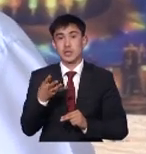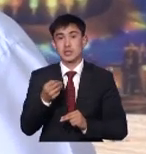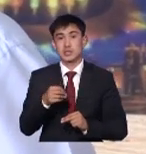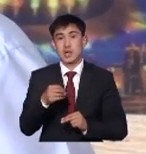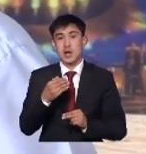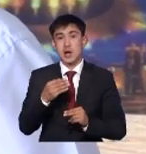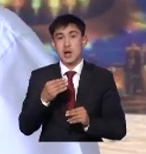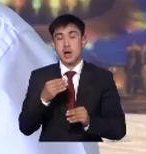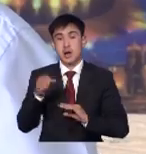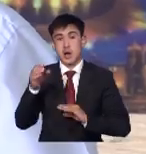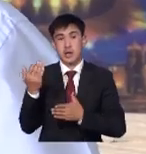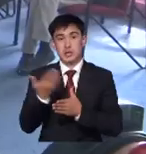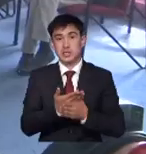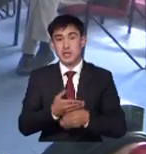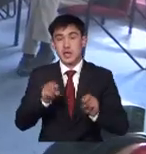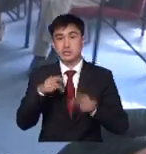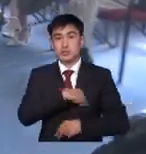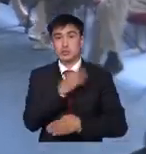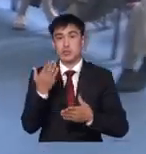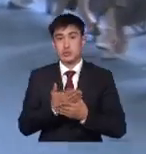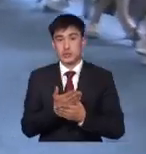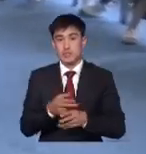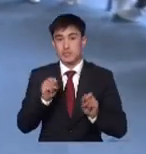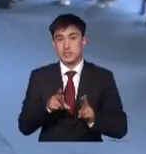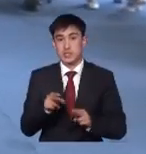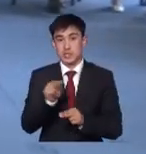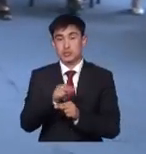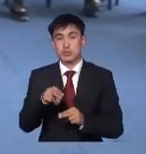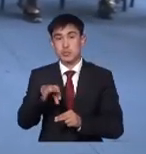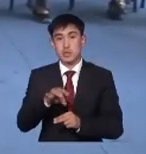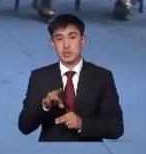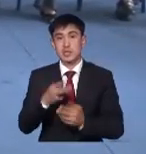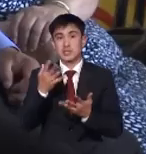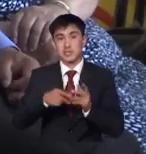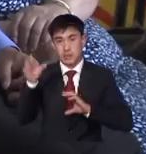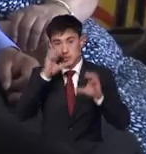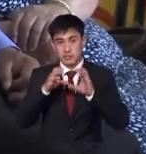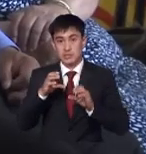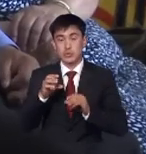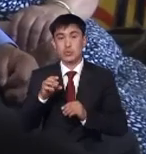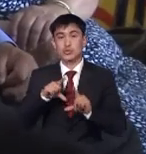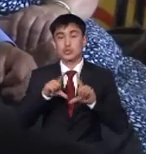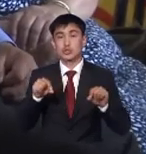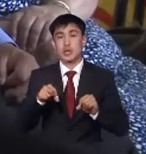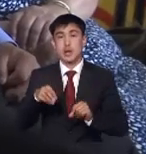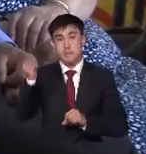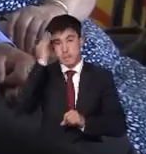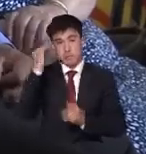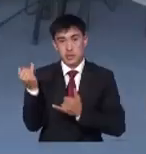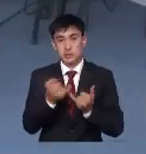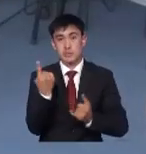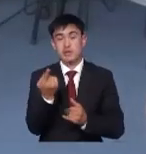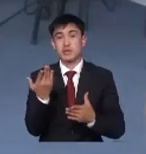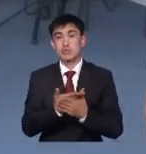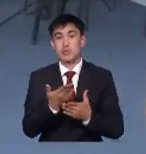а также отдела оказания экстренной медицинской помощи. Специалисты обучили ментора среднеобразовательных учреждений методам оказания